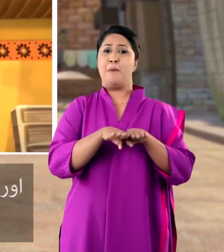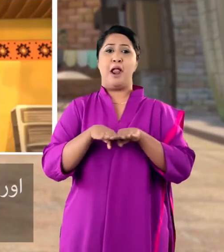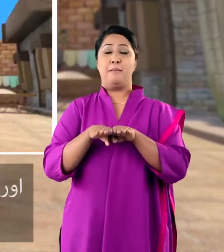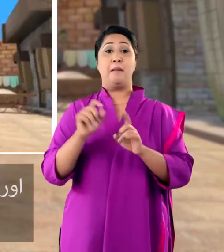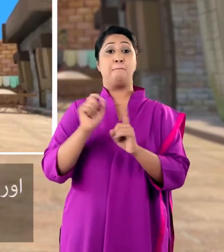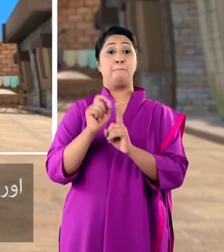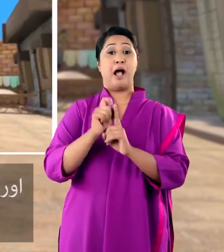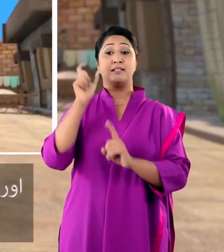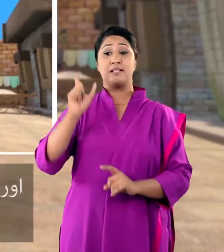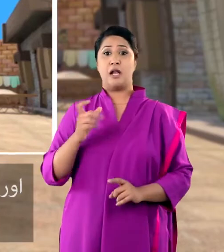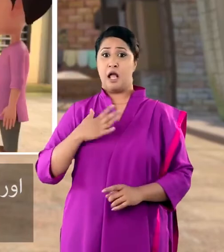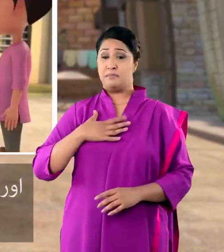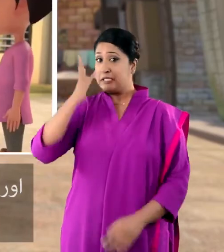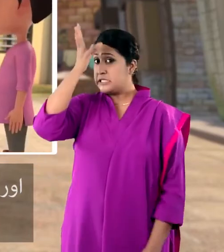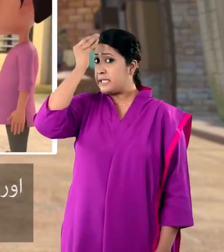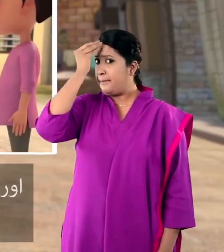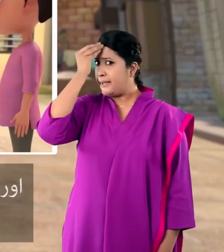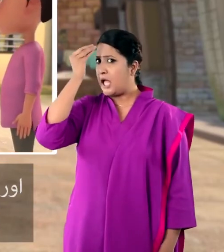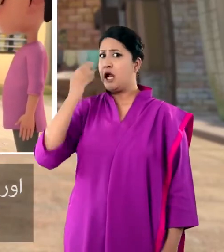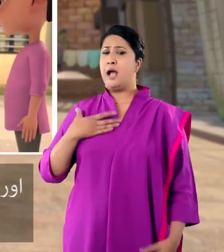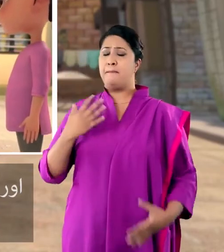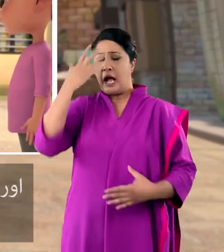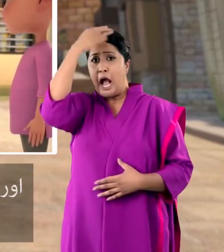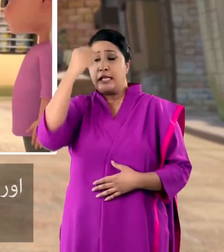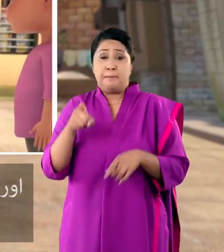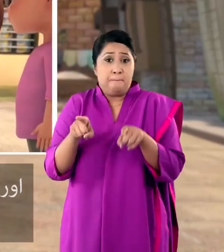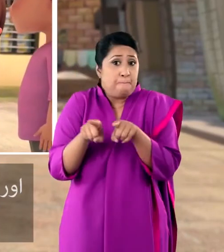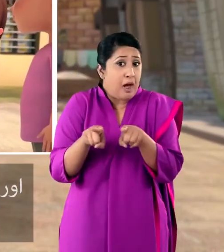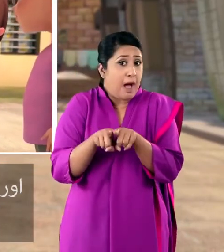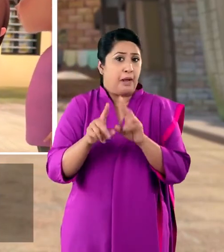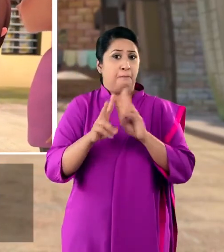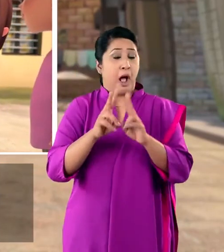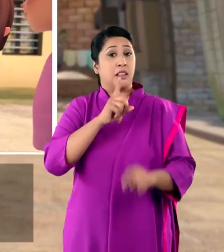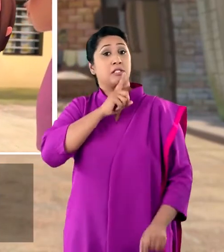औरत सब बराबर थे। पाकिस्तानी होने के नाते क्या हमारा फर्ज ही